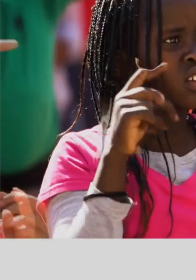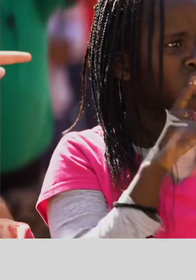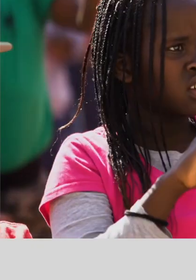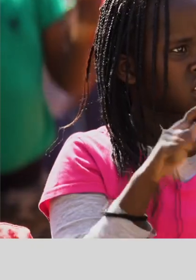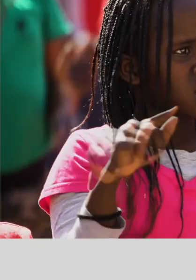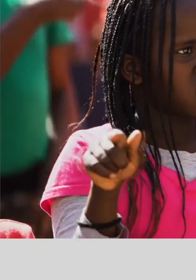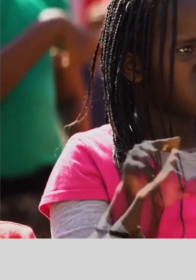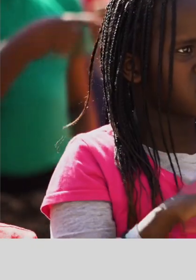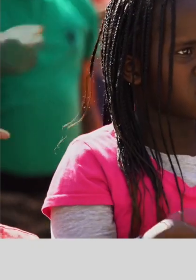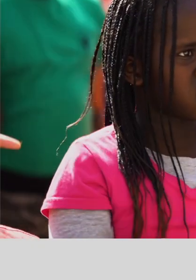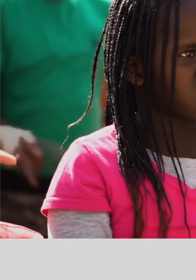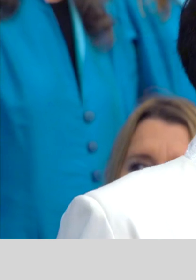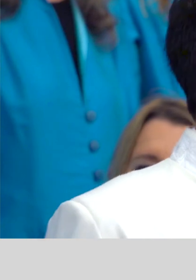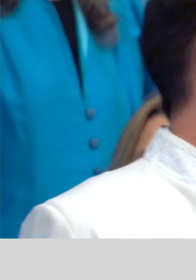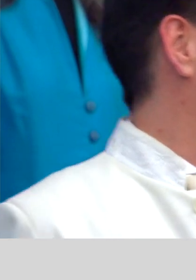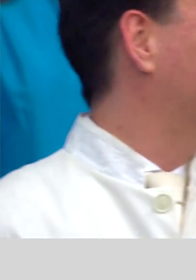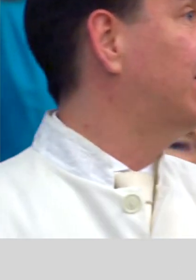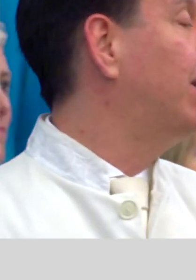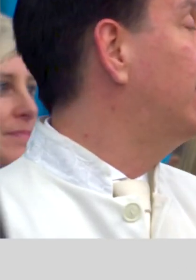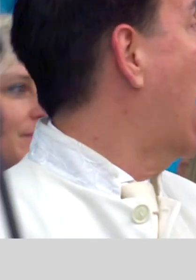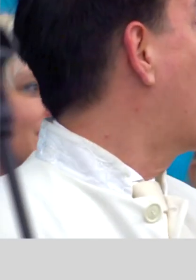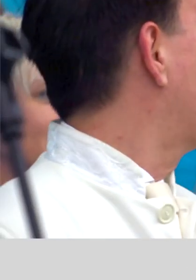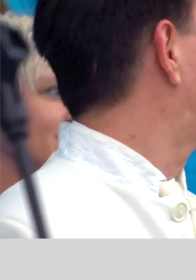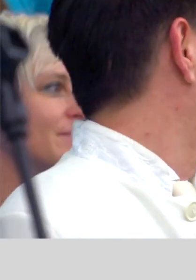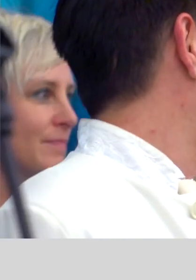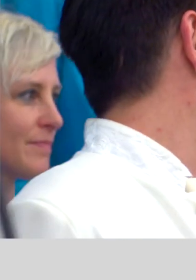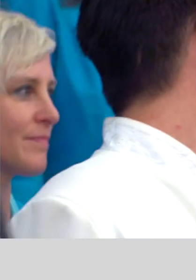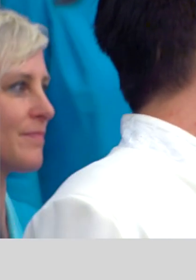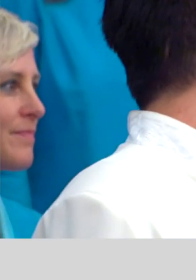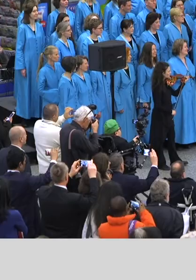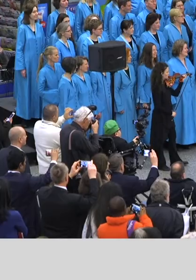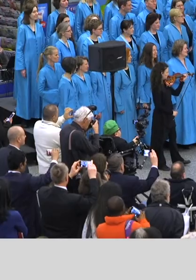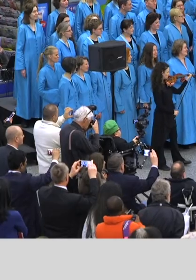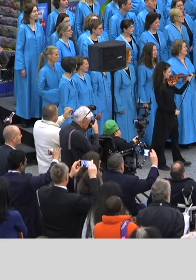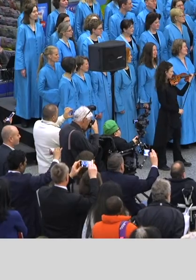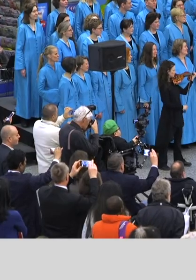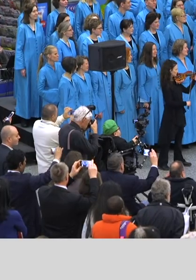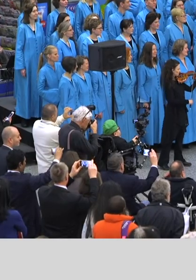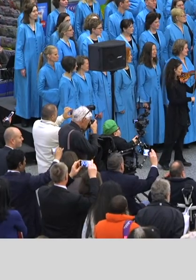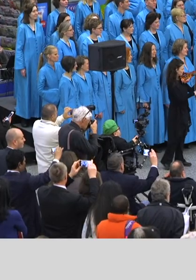Dignity of man.